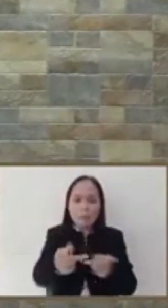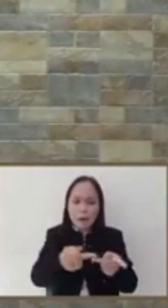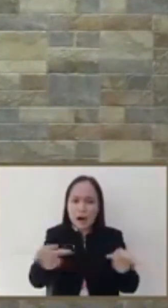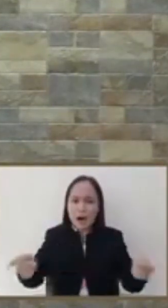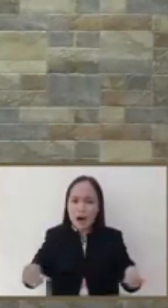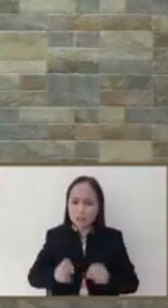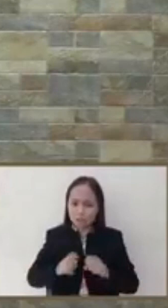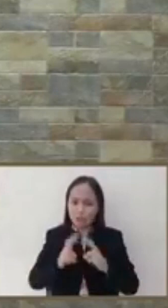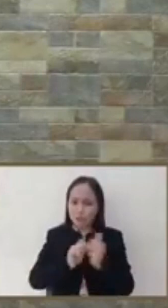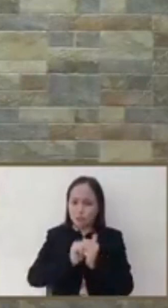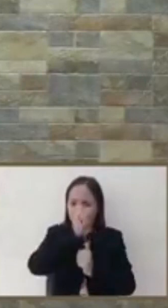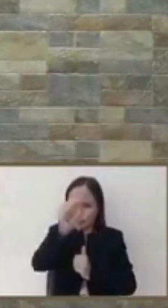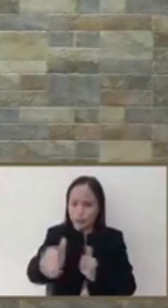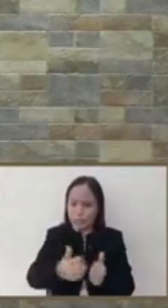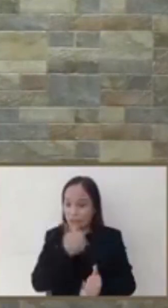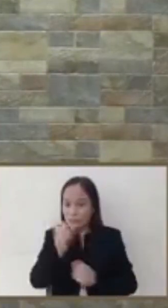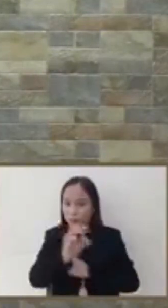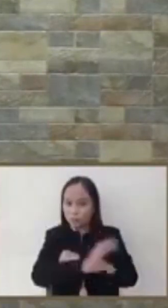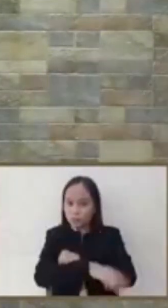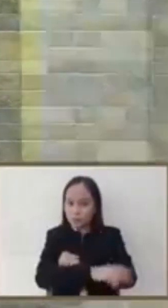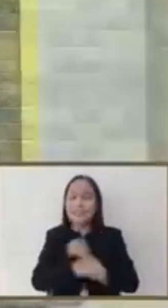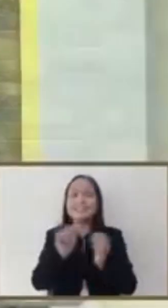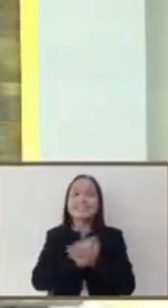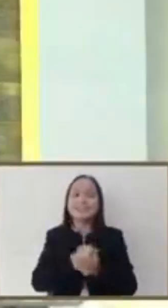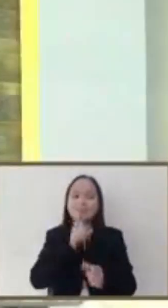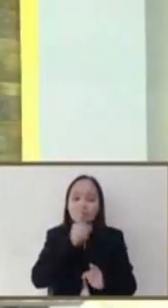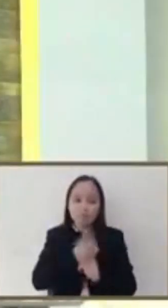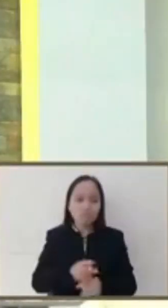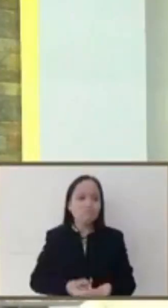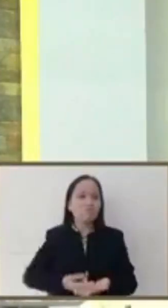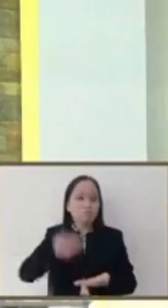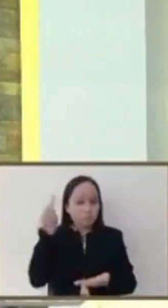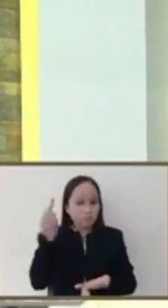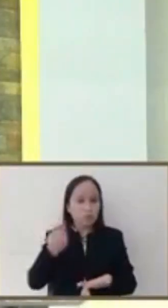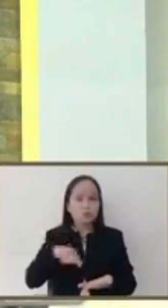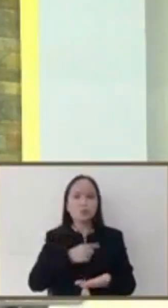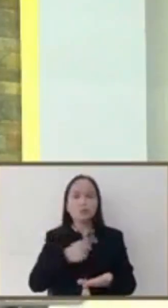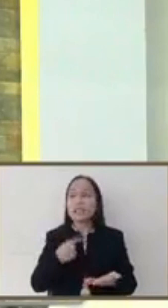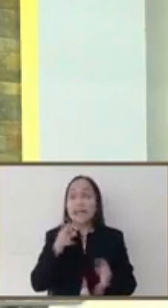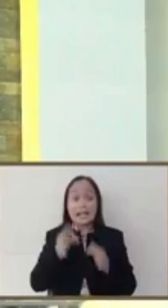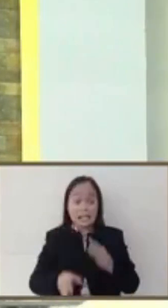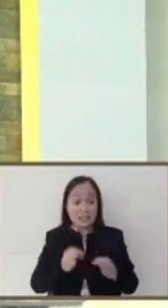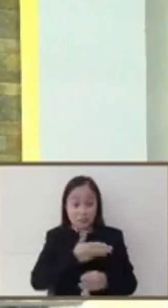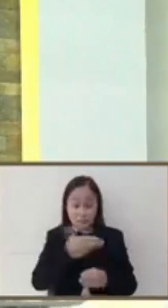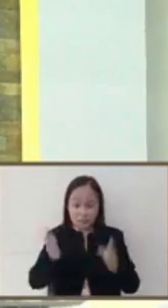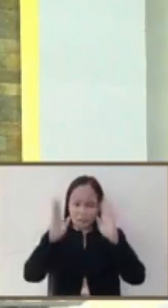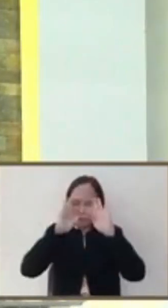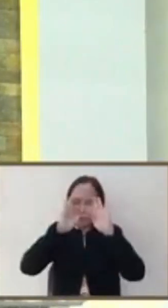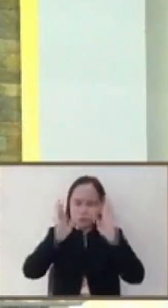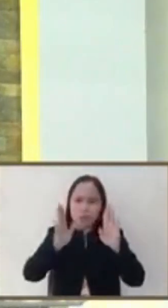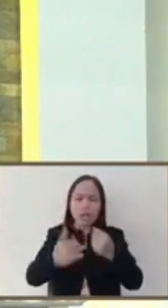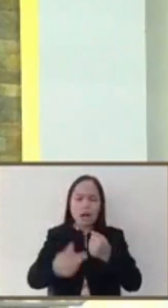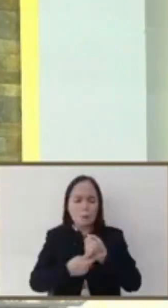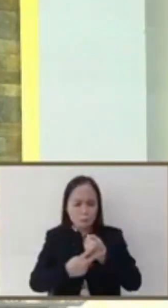outside this country. Yan ang totoong kayamanan na sinasabi ng Panginoon. If you will just lay up for